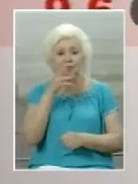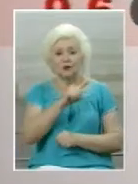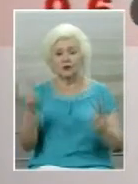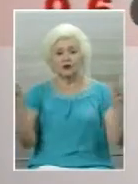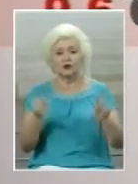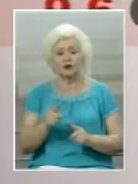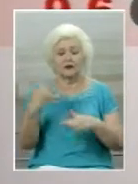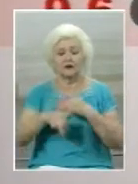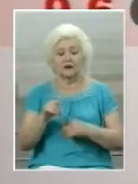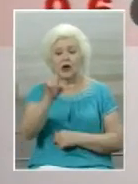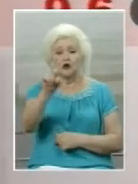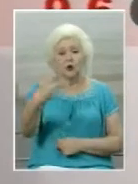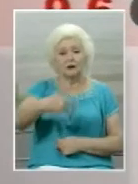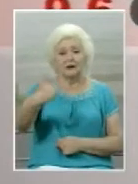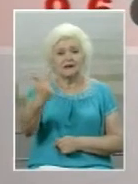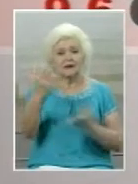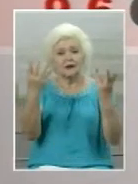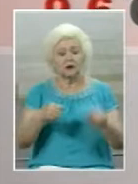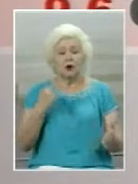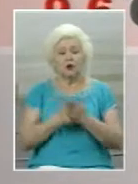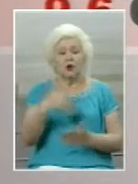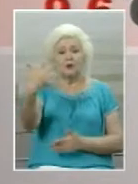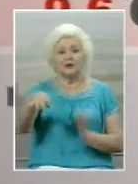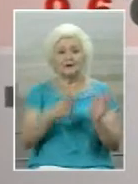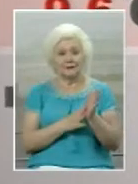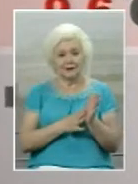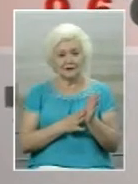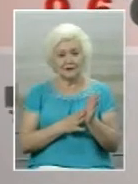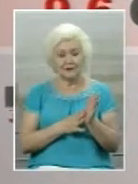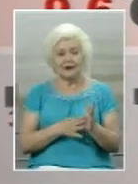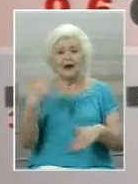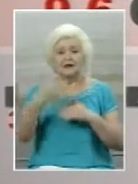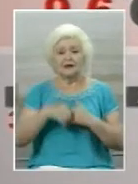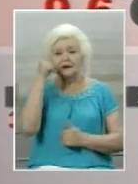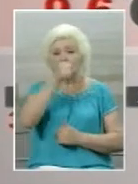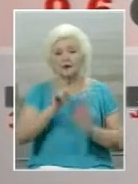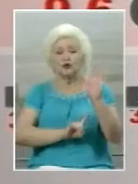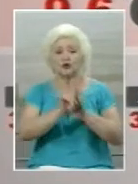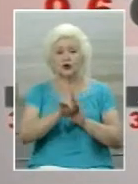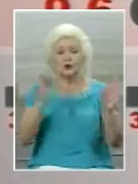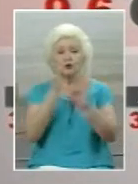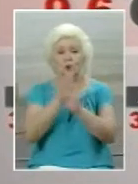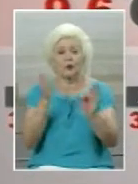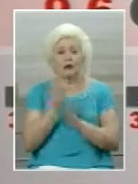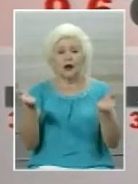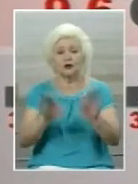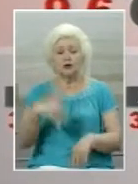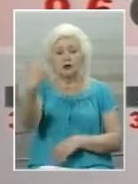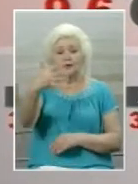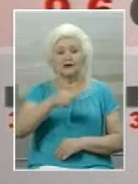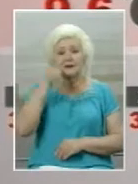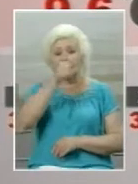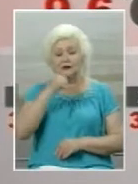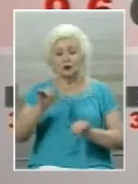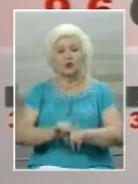в середньому зі 133 днів до 59. Середньорічна температура повітря за останні 50